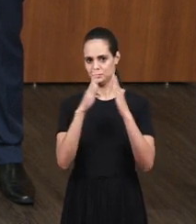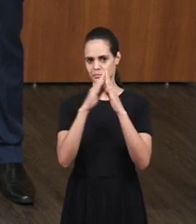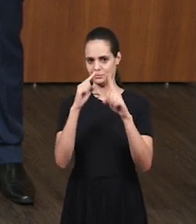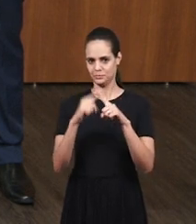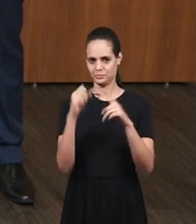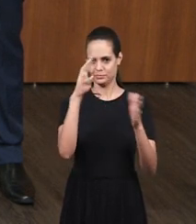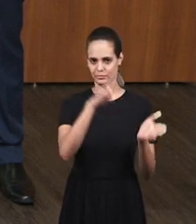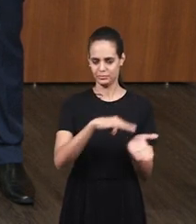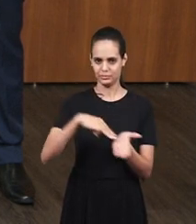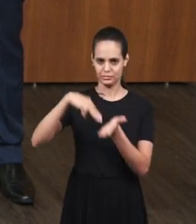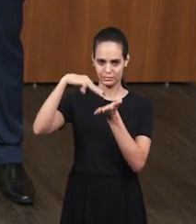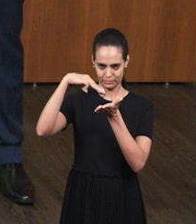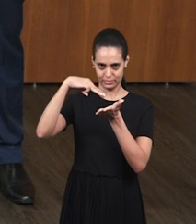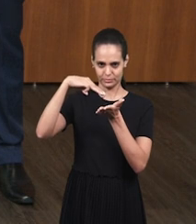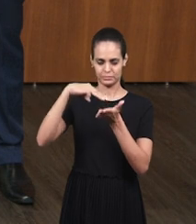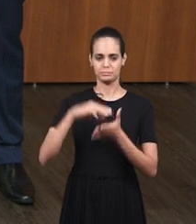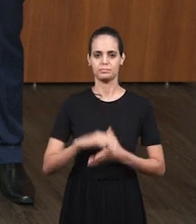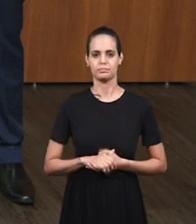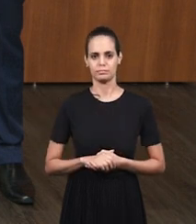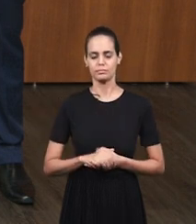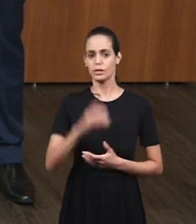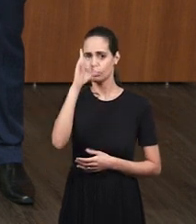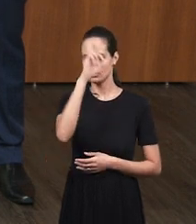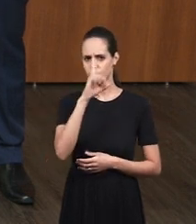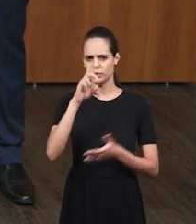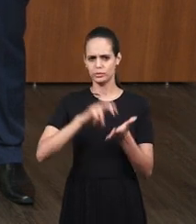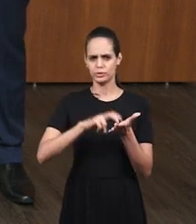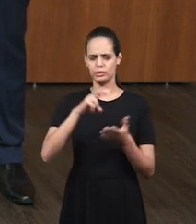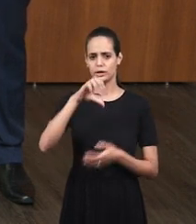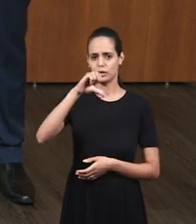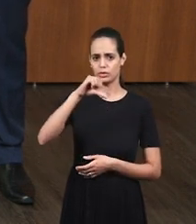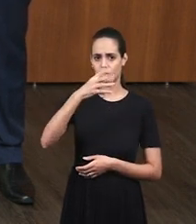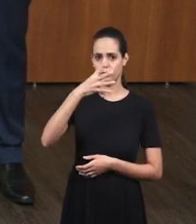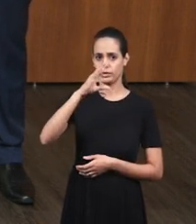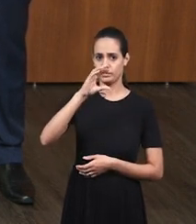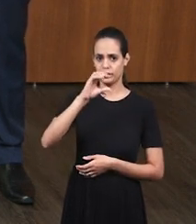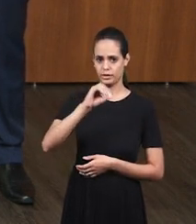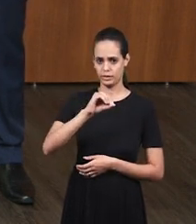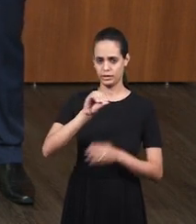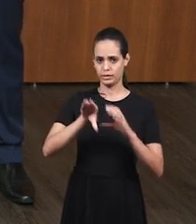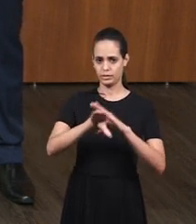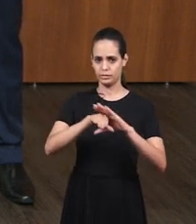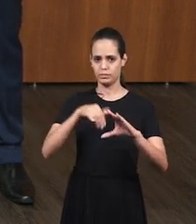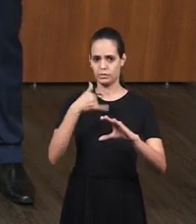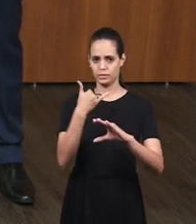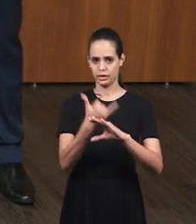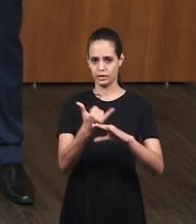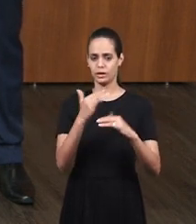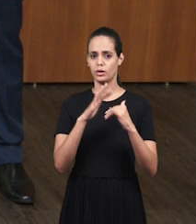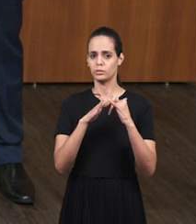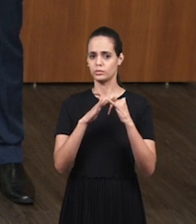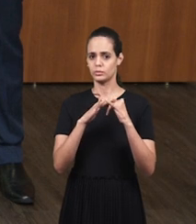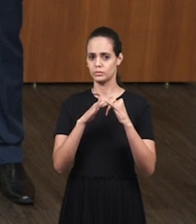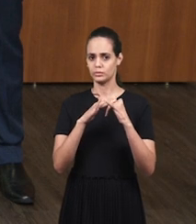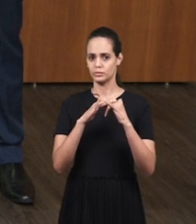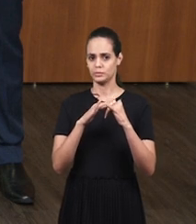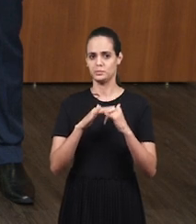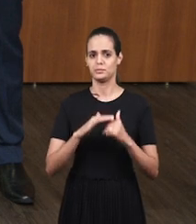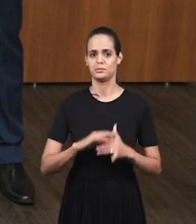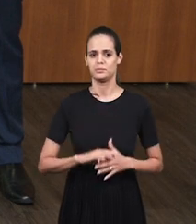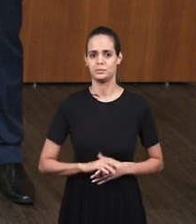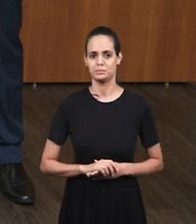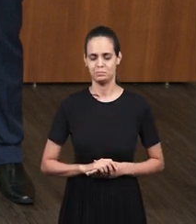du Manaïm, avec l'école biblique dominicale de l'Église chrétienne Maranatha. Ce dimanche,